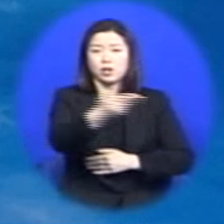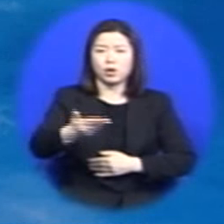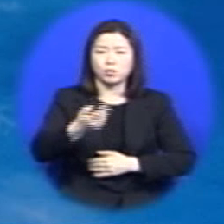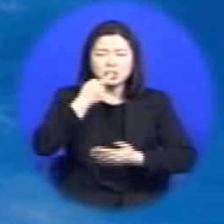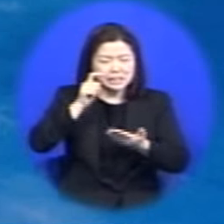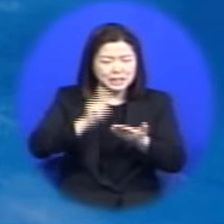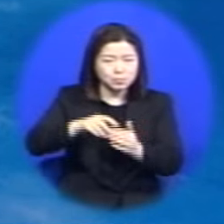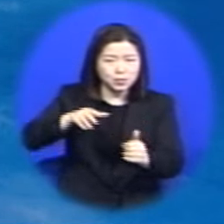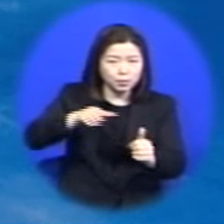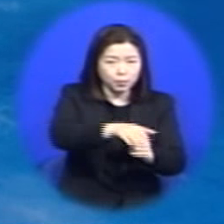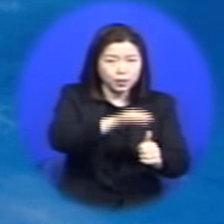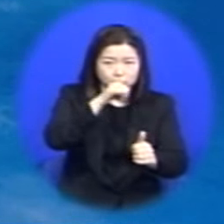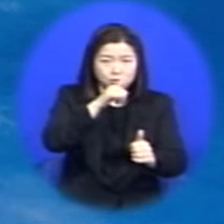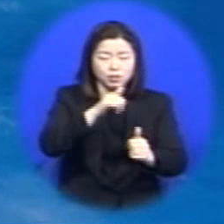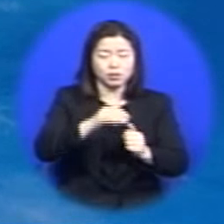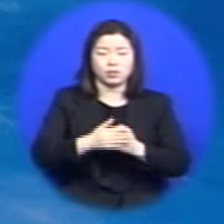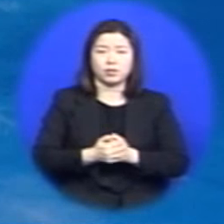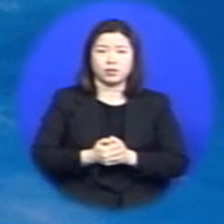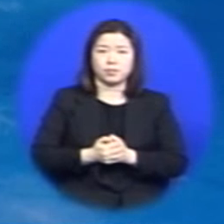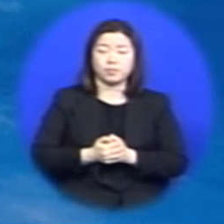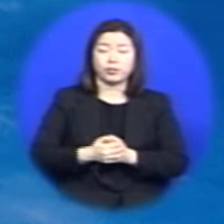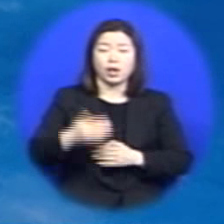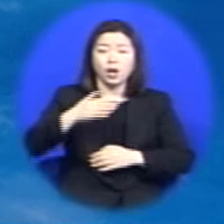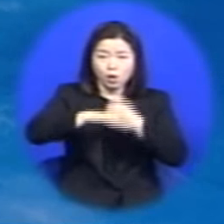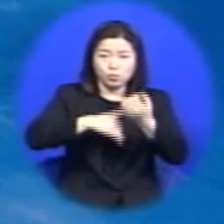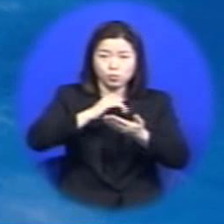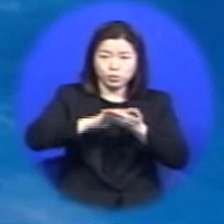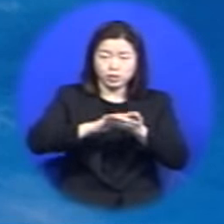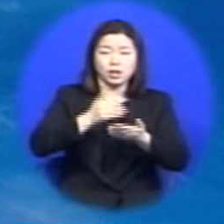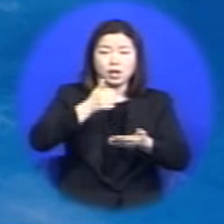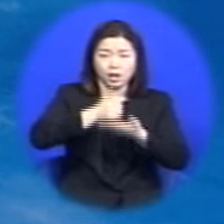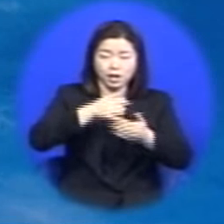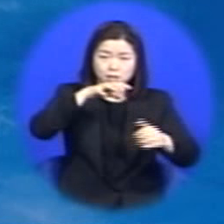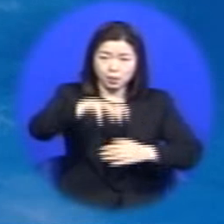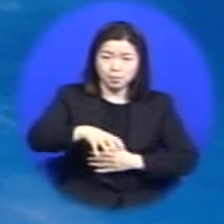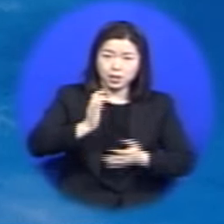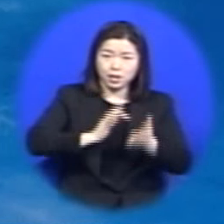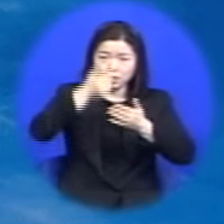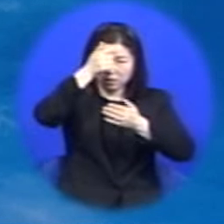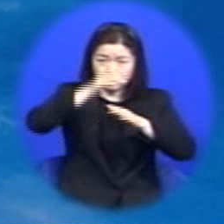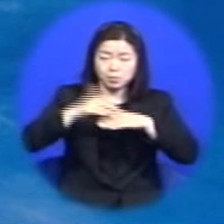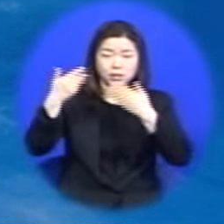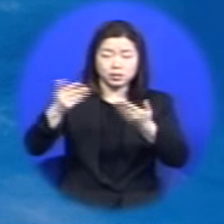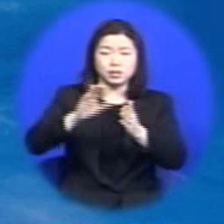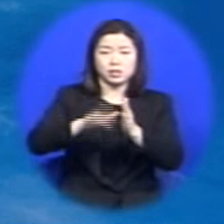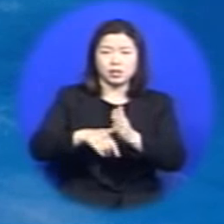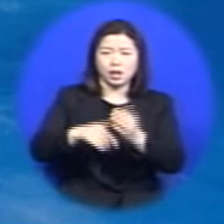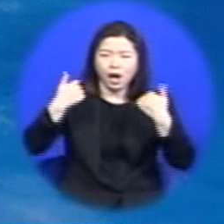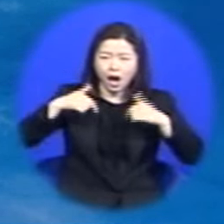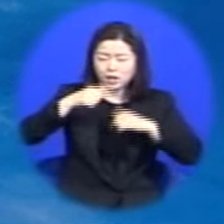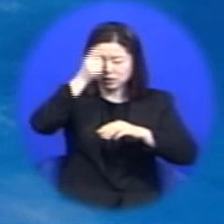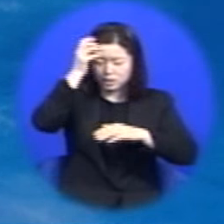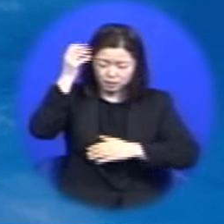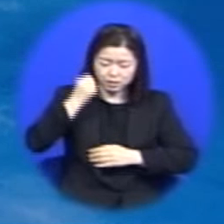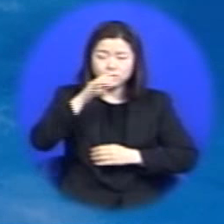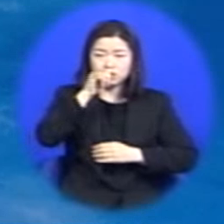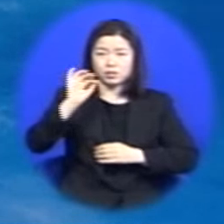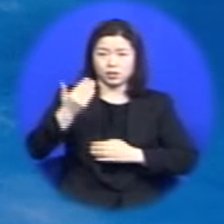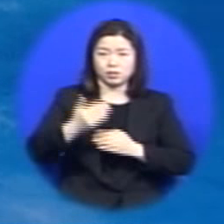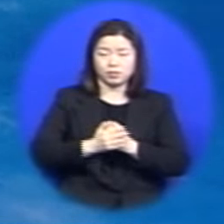무너뜨려 버립니다. 우리가 하나님께 예배 드릴 때도 항상 기억하셔야 됩니다.